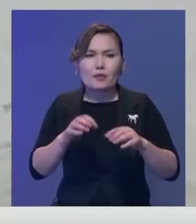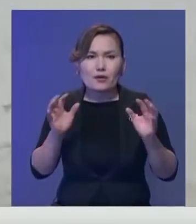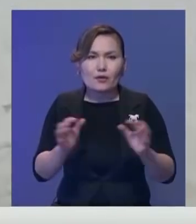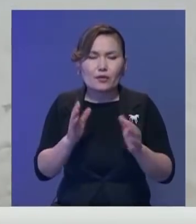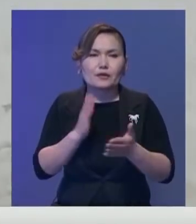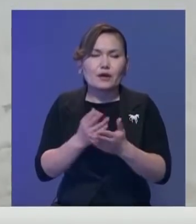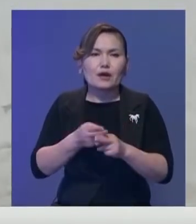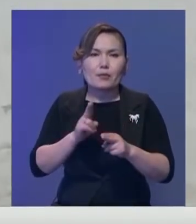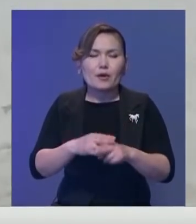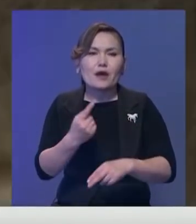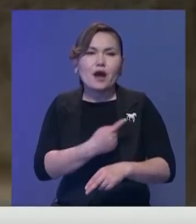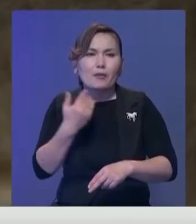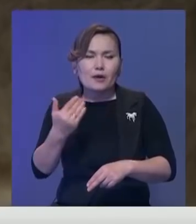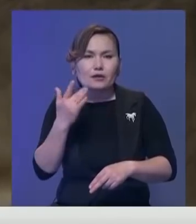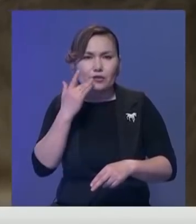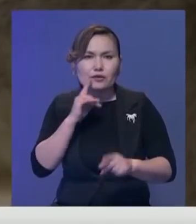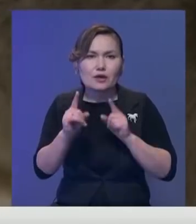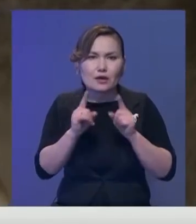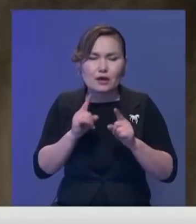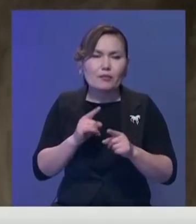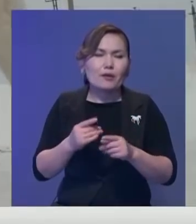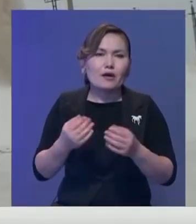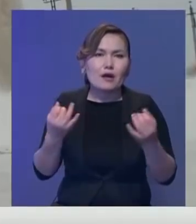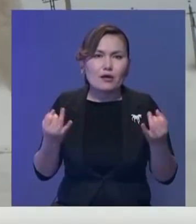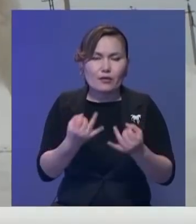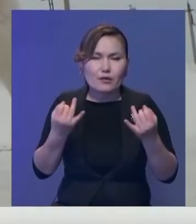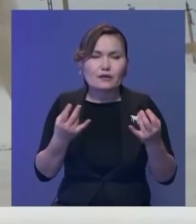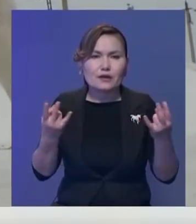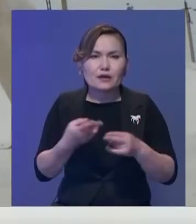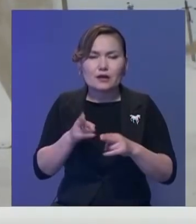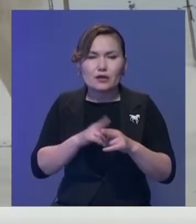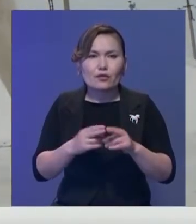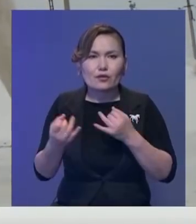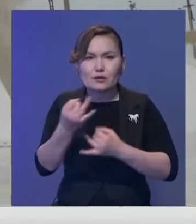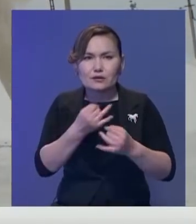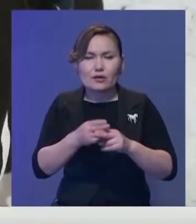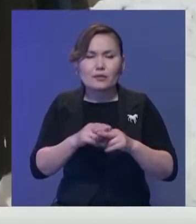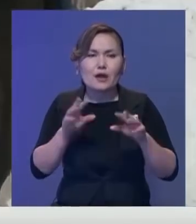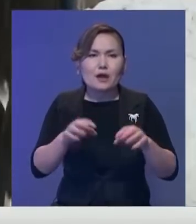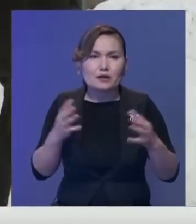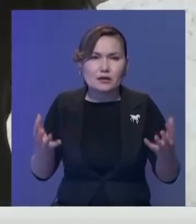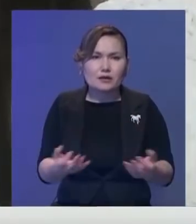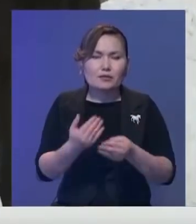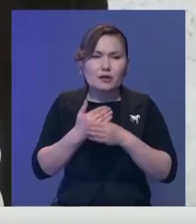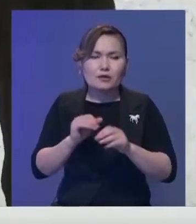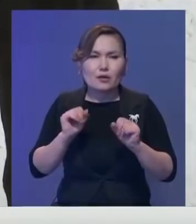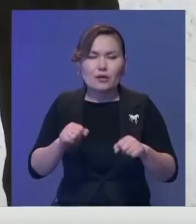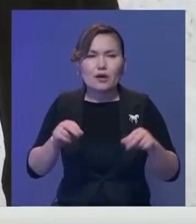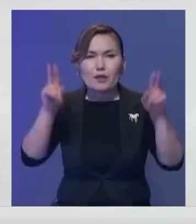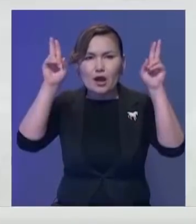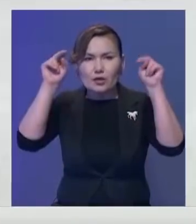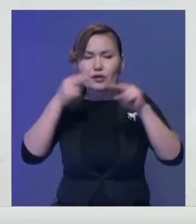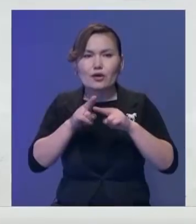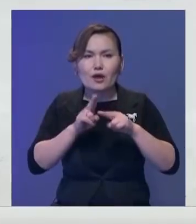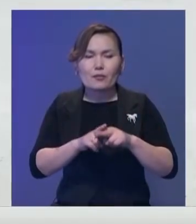саяқ. Итбегілердің басын жиі қосып тұрса, ұлттық құндылығымызға тиісінше көңіл бөлінер еді, дейді Игілік Қарманов. Ал қоянға түлкіге жүгіртіп